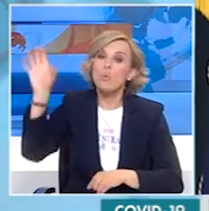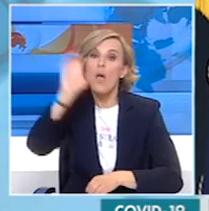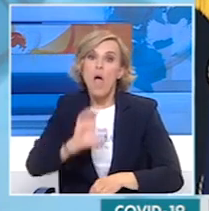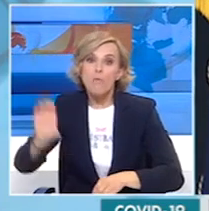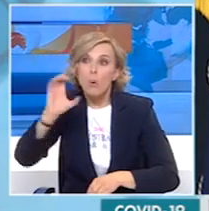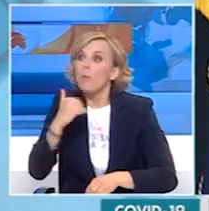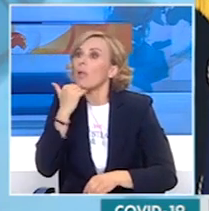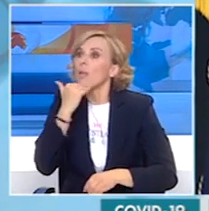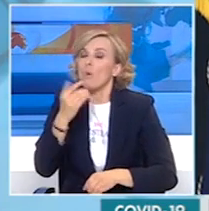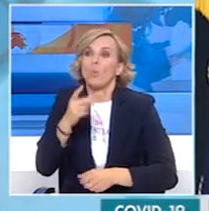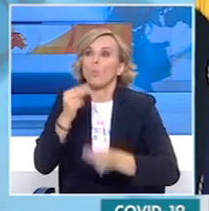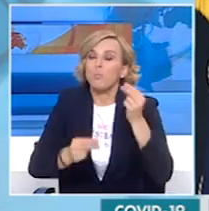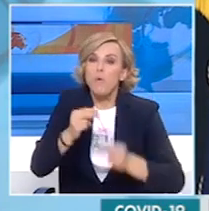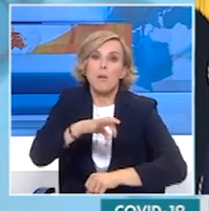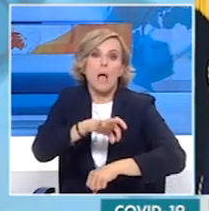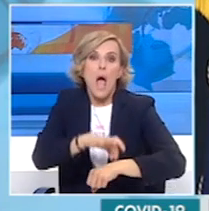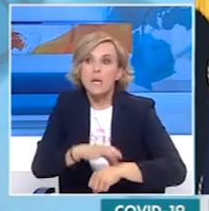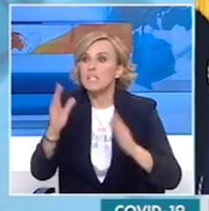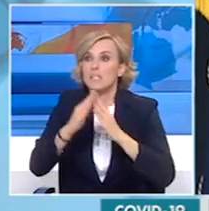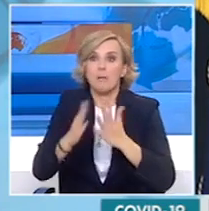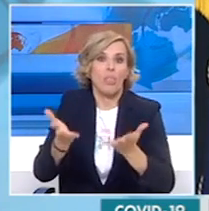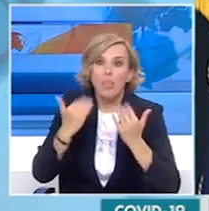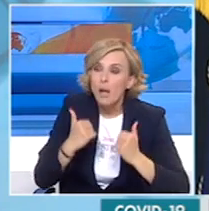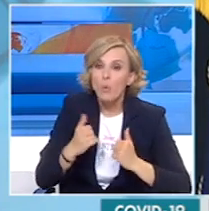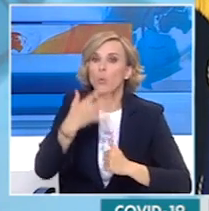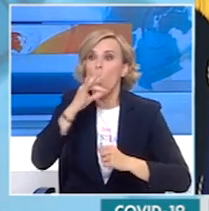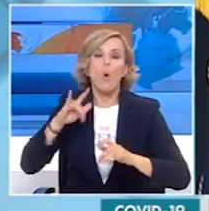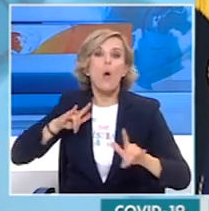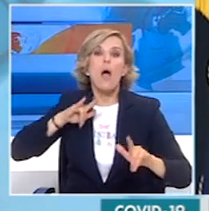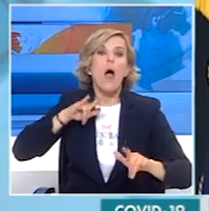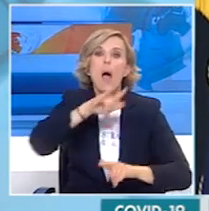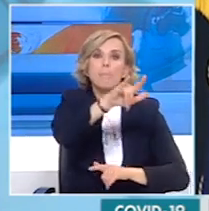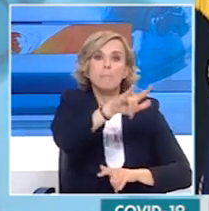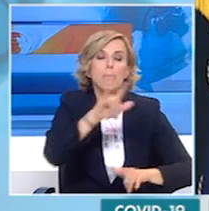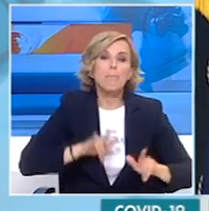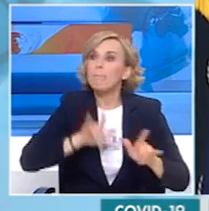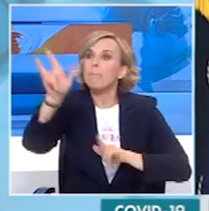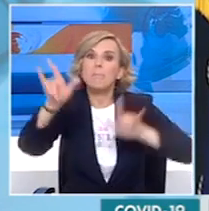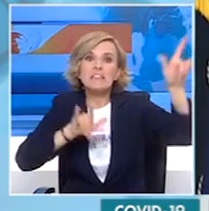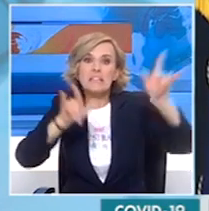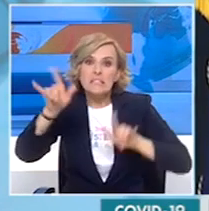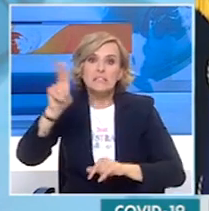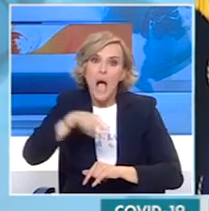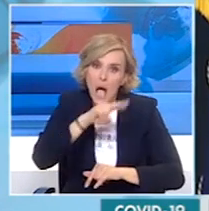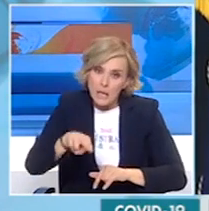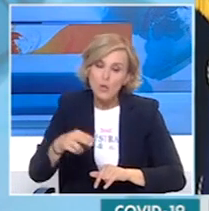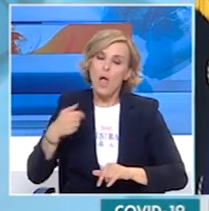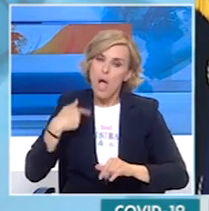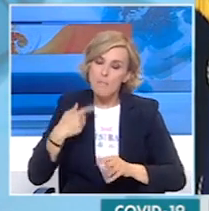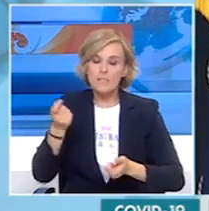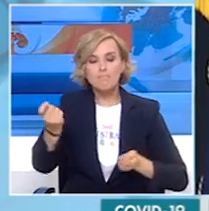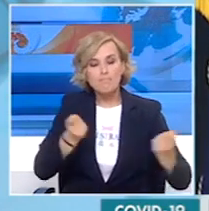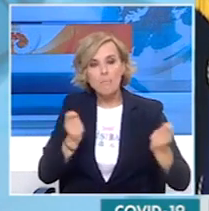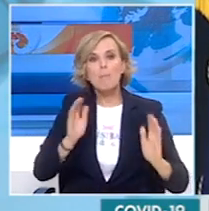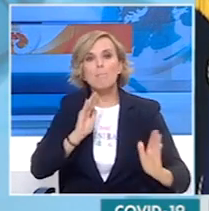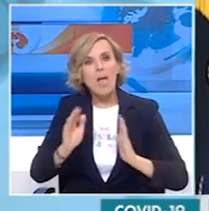παρασχεθεί στον τόπο τους, είτε δεν έχουν που να μείνουν, είτε είναι εγκλωβισμένοι από πτήσεις transit. Θα ήθελα να υπενθυμίσω για ακόμη μια φορά ότι τίποτα δεν